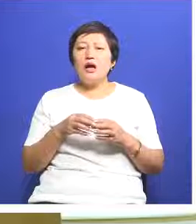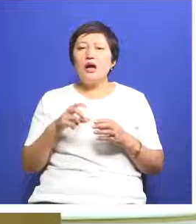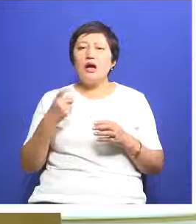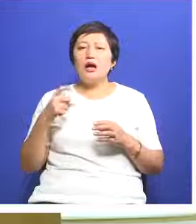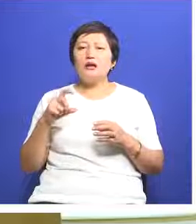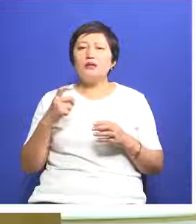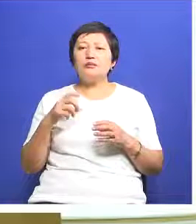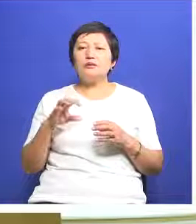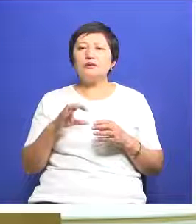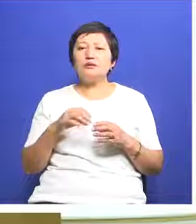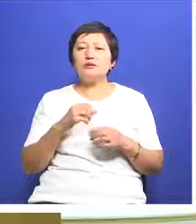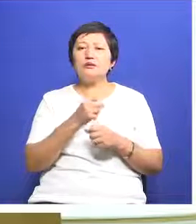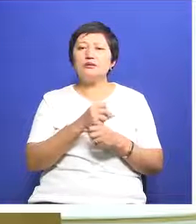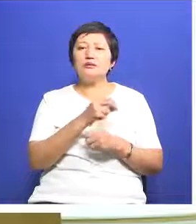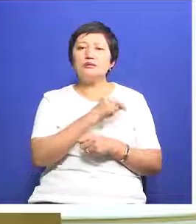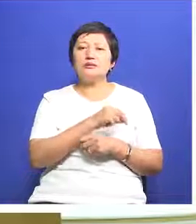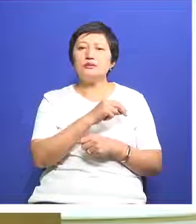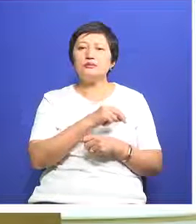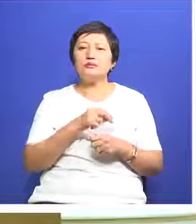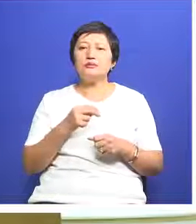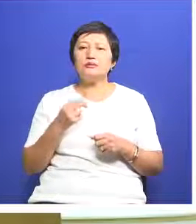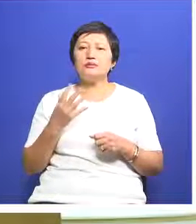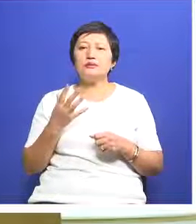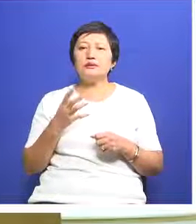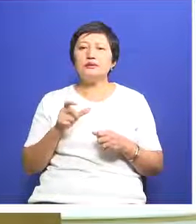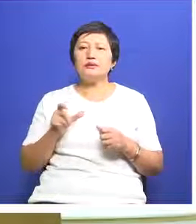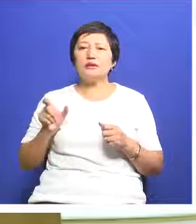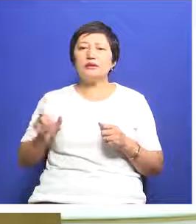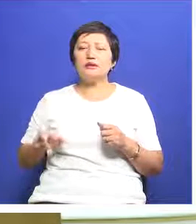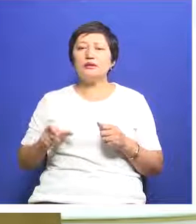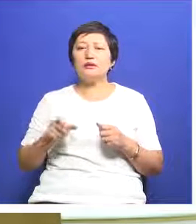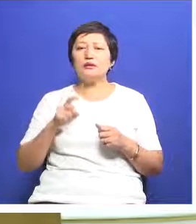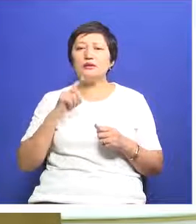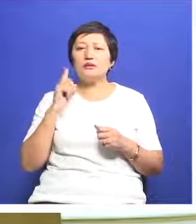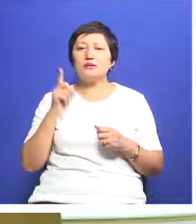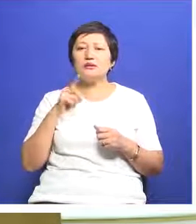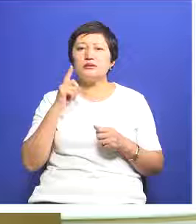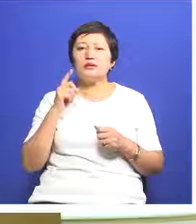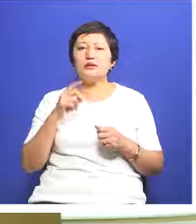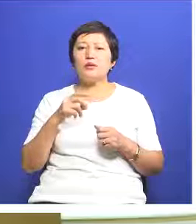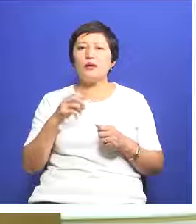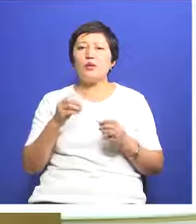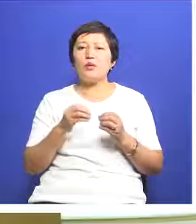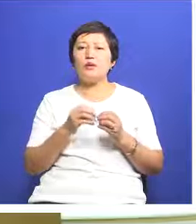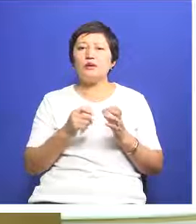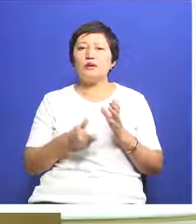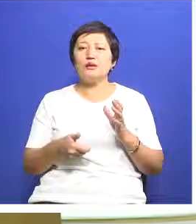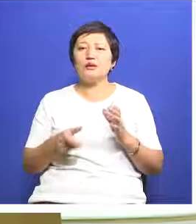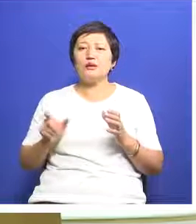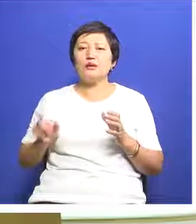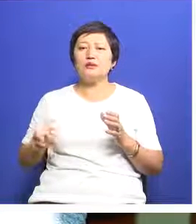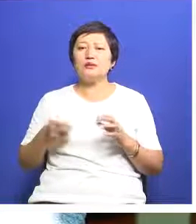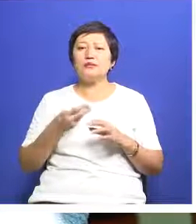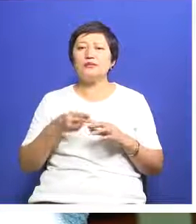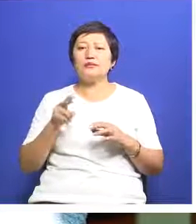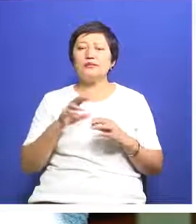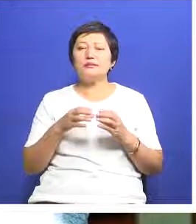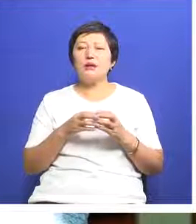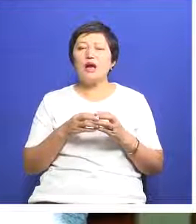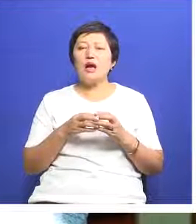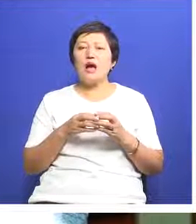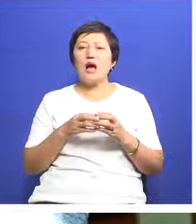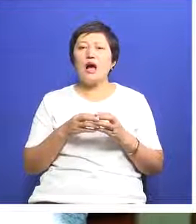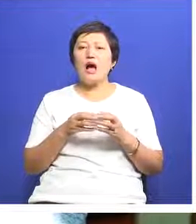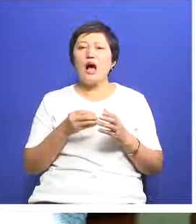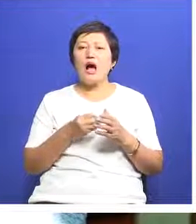Әлеуметтік жұмыспен 5 адам, жастар практикасымен 16 адам, жаңағы